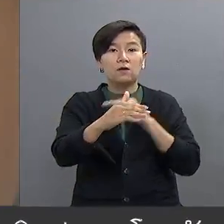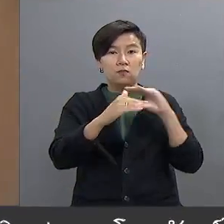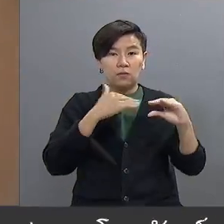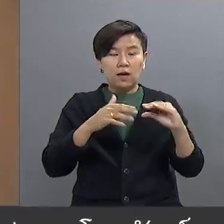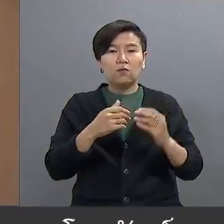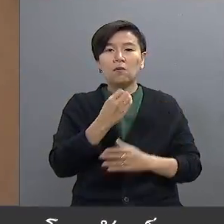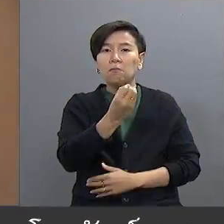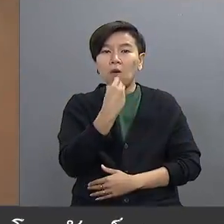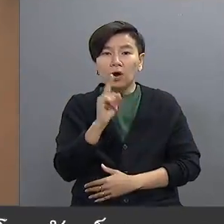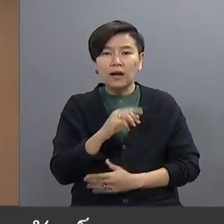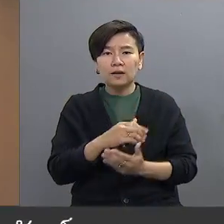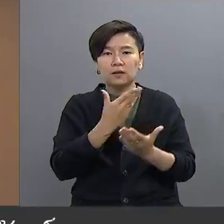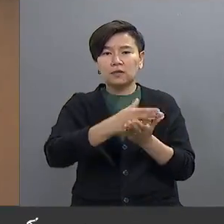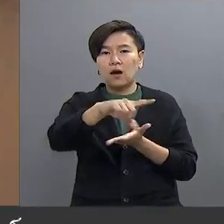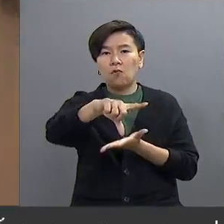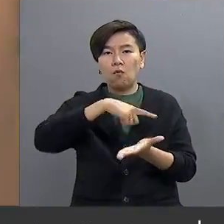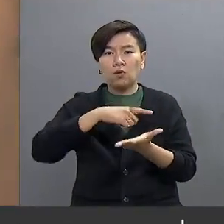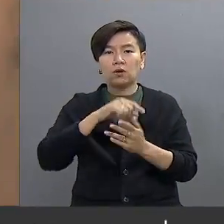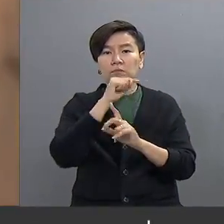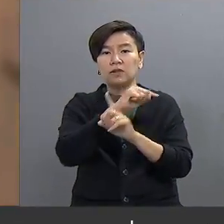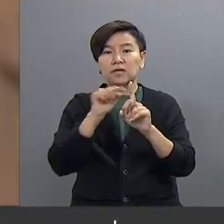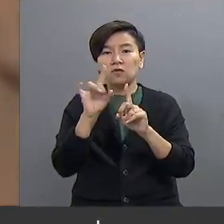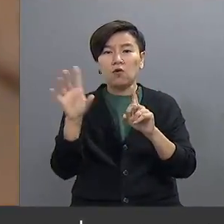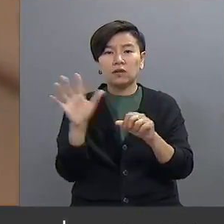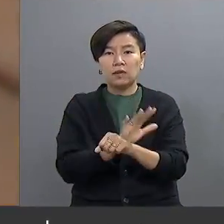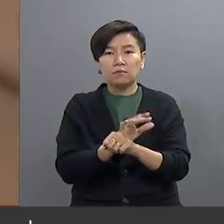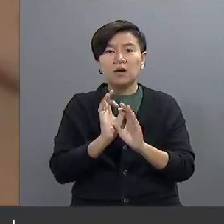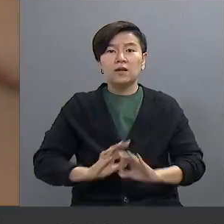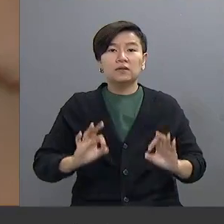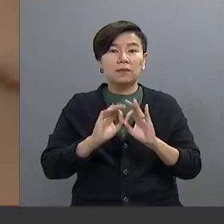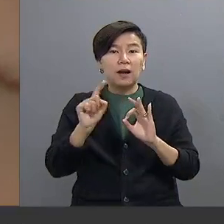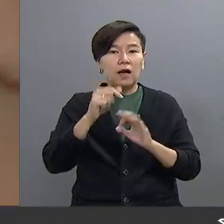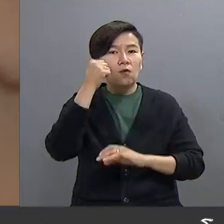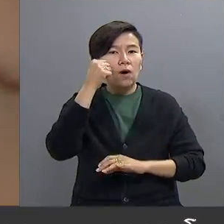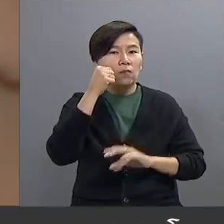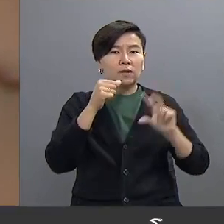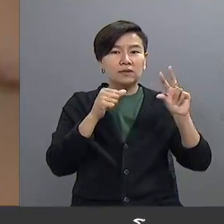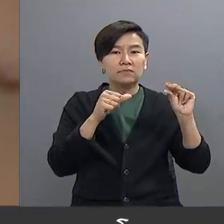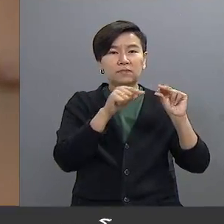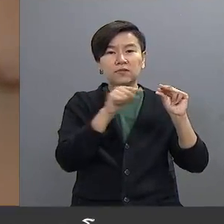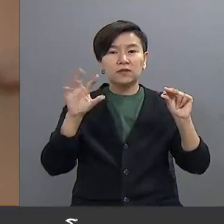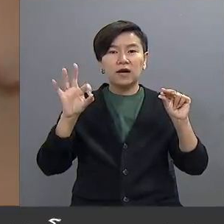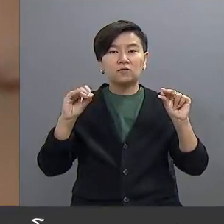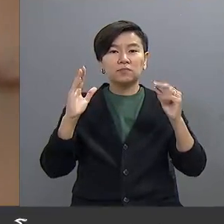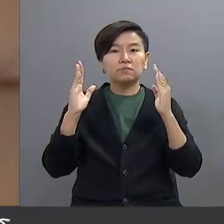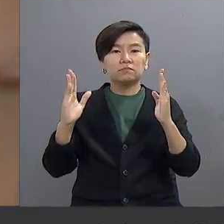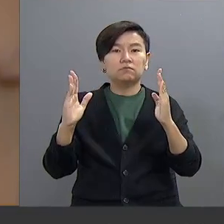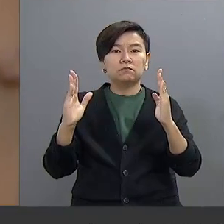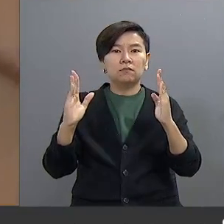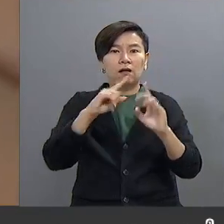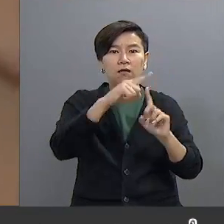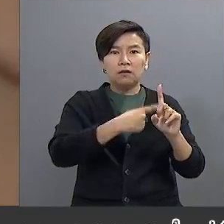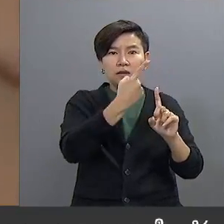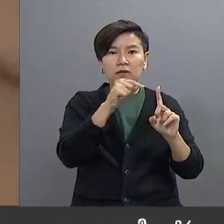ำนวนให้แต่ต้องใช้เวลาดำเนินการ 30-90 วันโอ้โห เดือนถึง3เดือนเลยนะคะกว่าจะได้เงินกันเนี่ยนะ